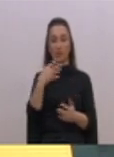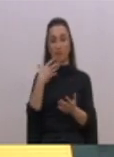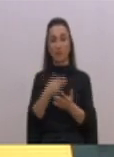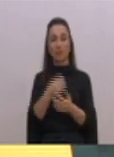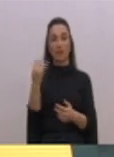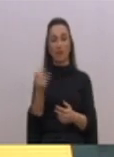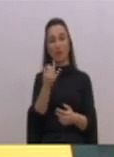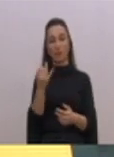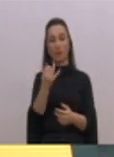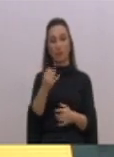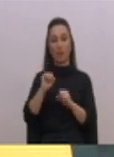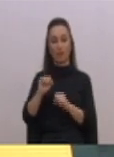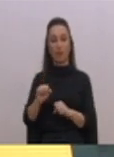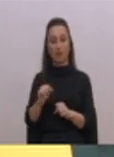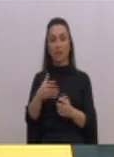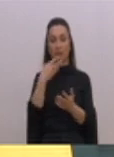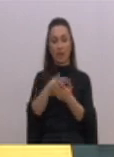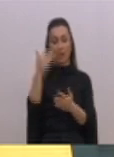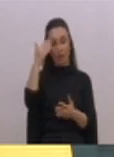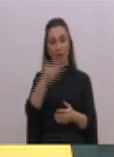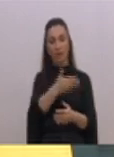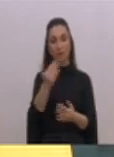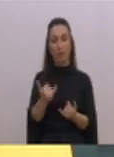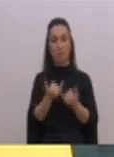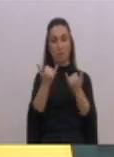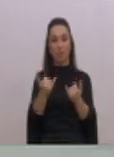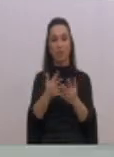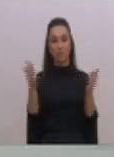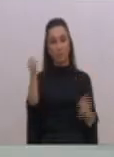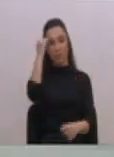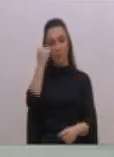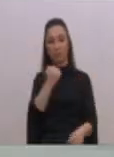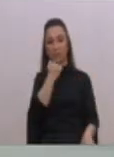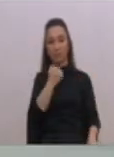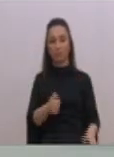sacutari interesebis, daci, sacutari halchis, pateus semit. Didi Madloba.